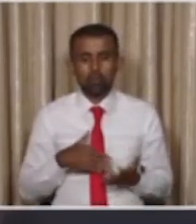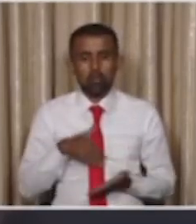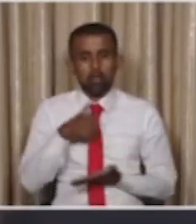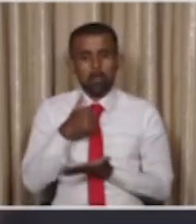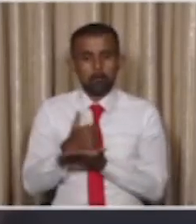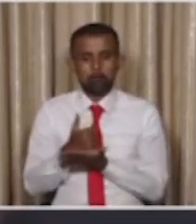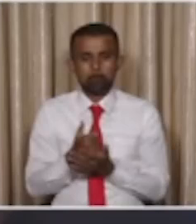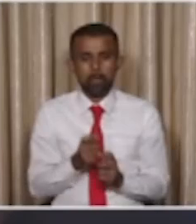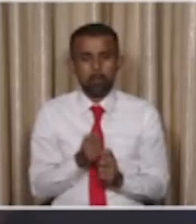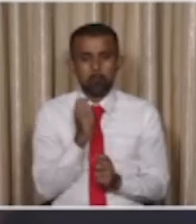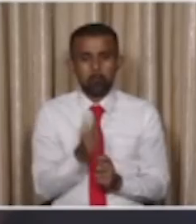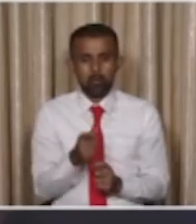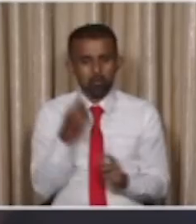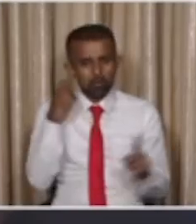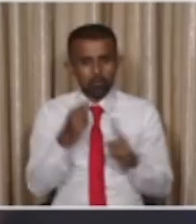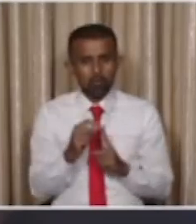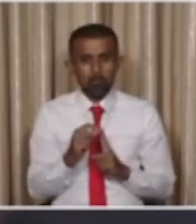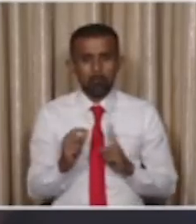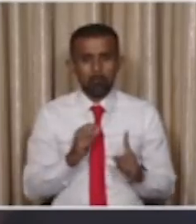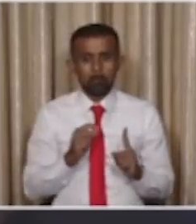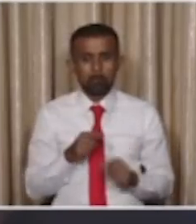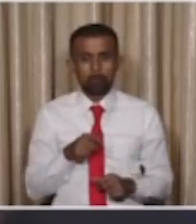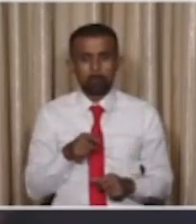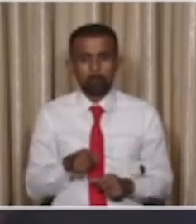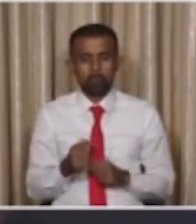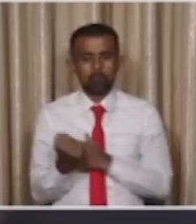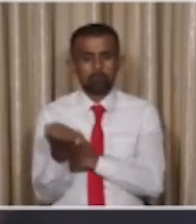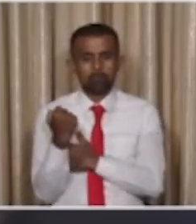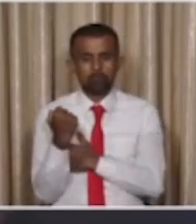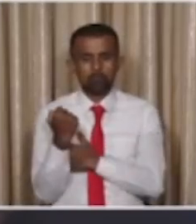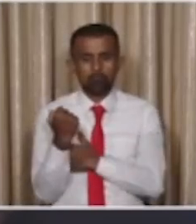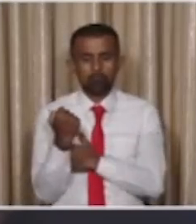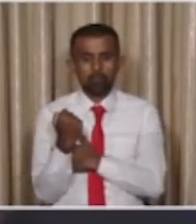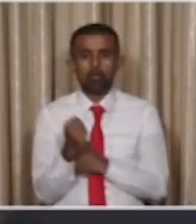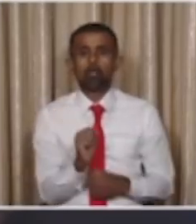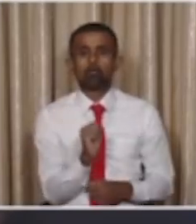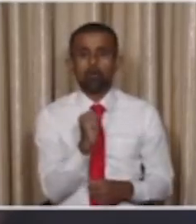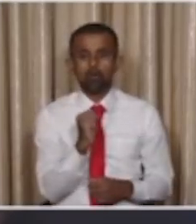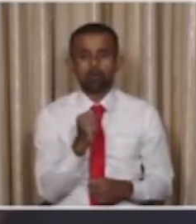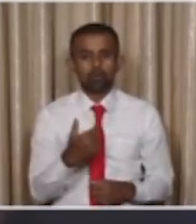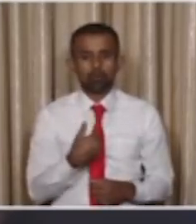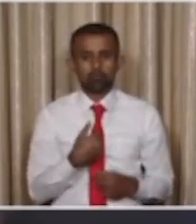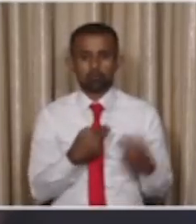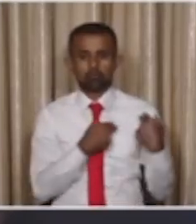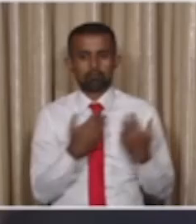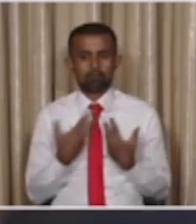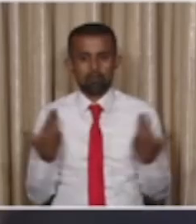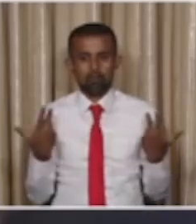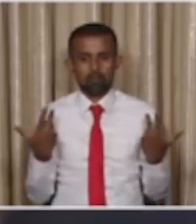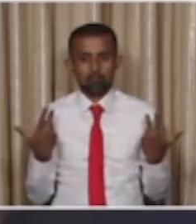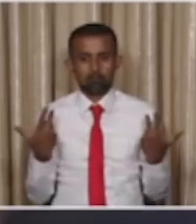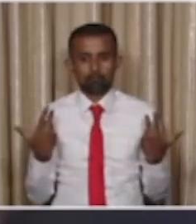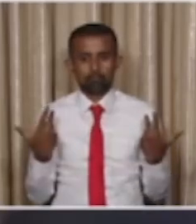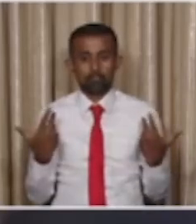බැංකුවේ පඩි සම්බන්ධයෙන් පාර්ලිමේන්තුවට තියෙන බලය වගකීම කුමක්ද කියන එක. ඒක මට අදාළ දෙයක් නෙමෙයි. හැබැයි